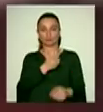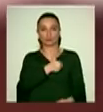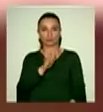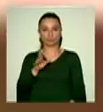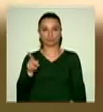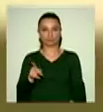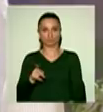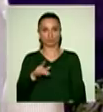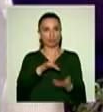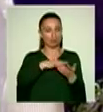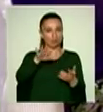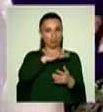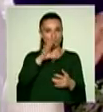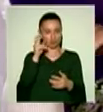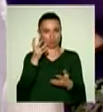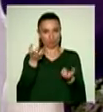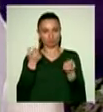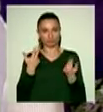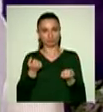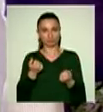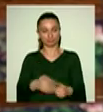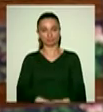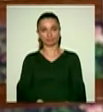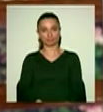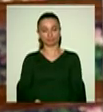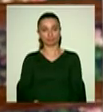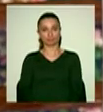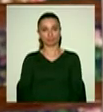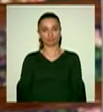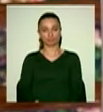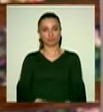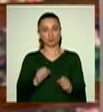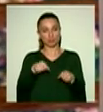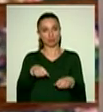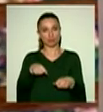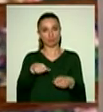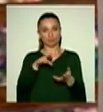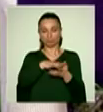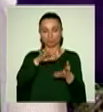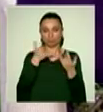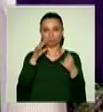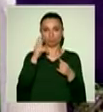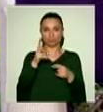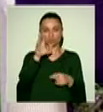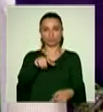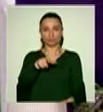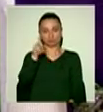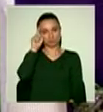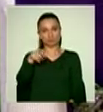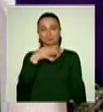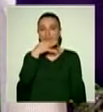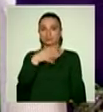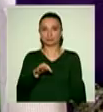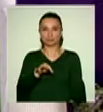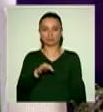საცხოვრებელში მეცხოვრა. ალბათ ქალაქი შოქში იყო. ქალაქი? ხო, იმიტომ რომ, ნუ, შეიძლება ითქვას ქვეყანაც, იმიტომ